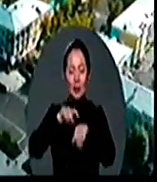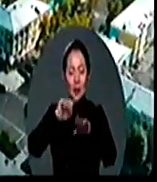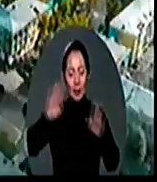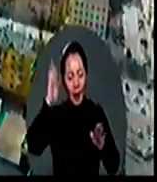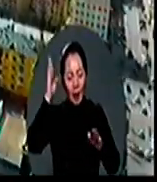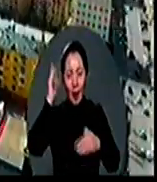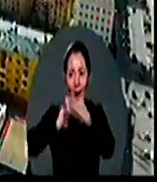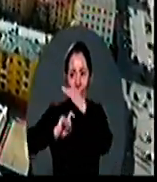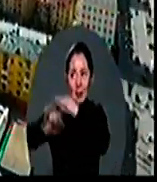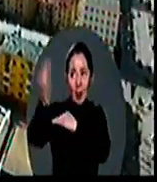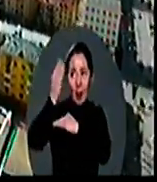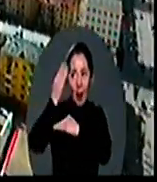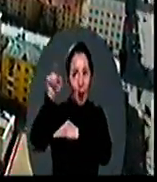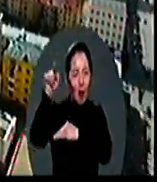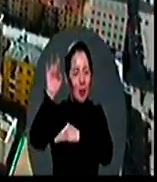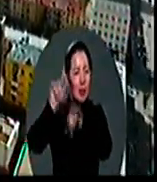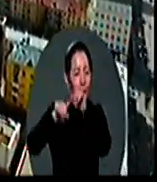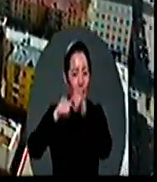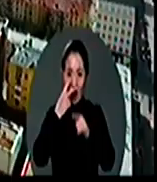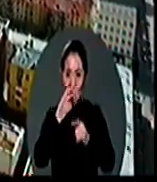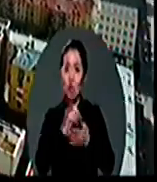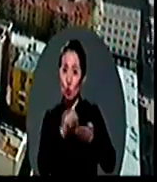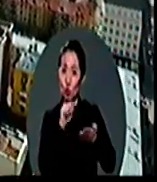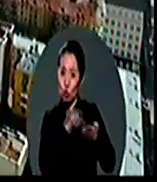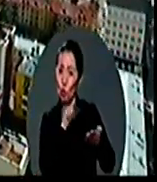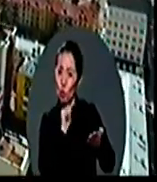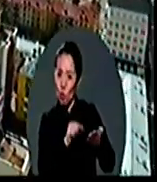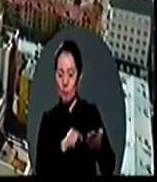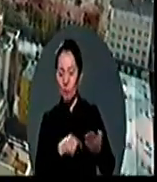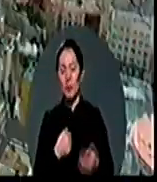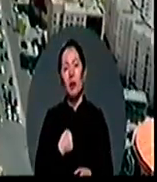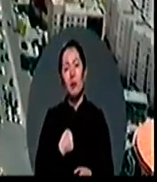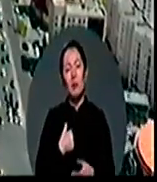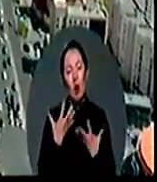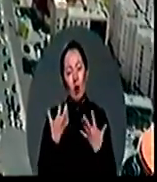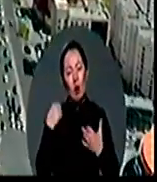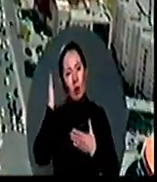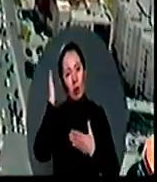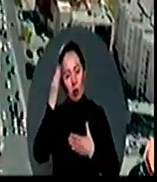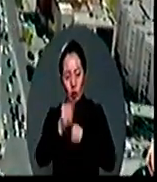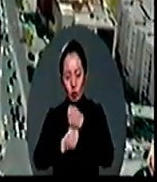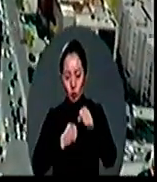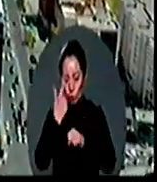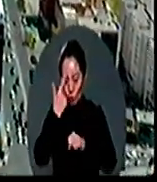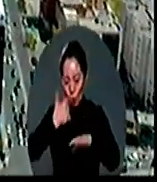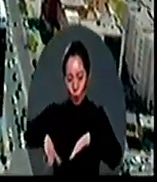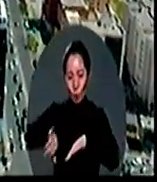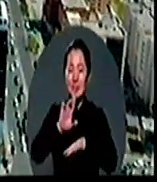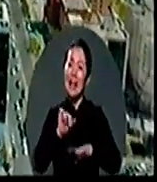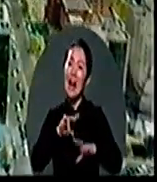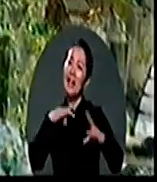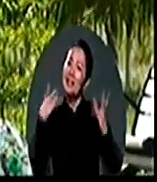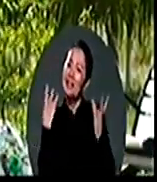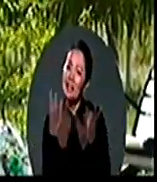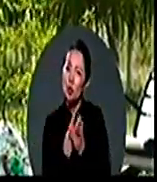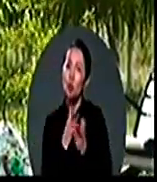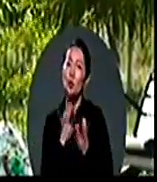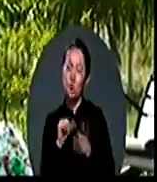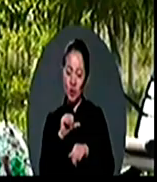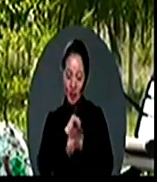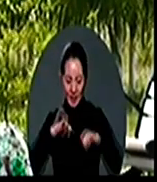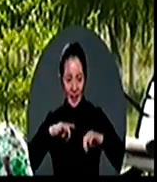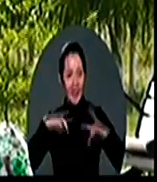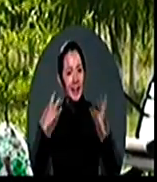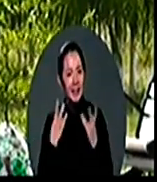алсын харааг харсан ийм баримт бичиг гэж хэлж болно. Одоо ирээдүйн олон жилд Монгол улс юугаараа нэгдэж яхийн, Монгол улсын